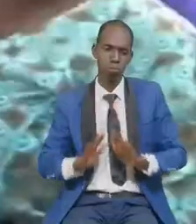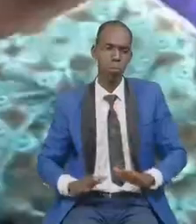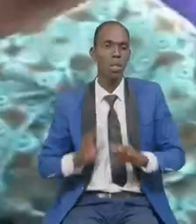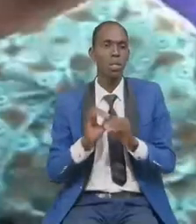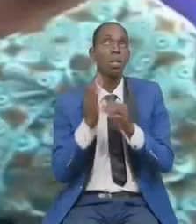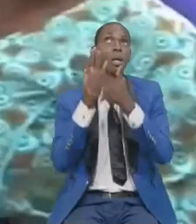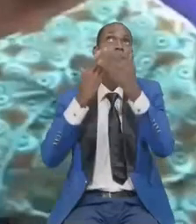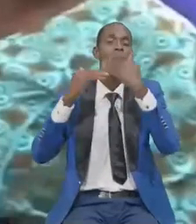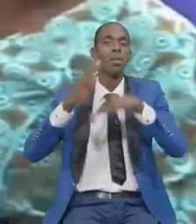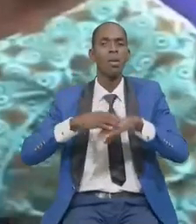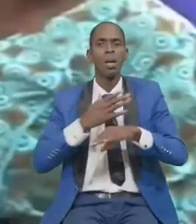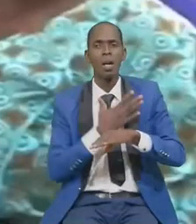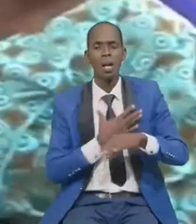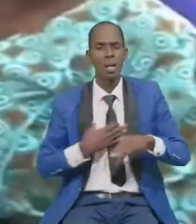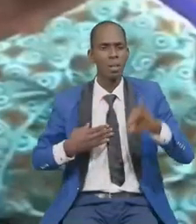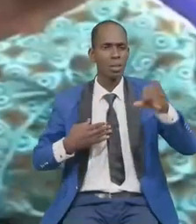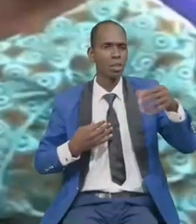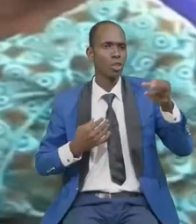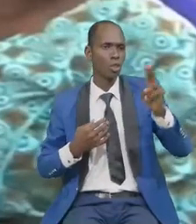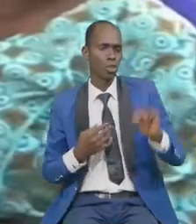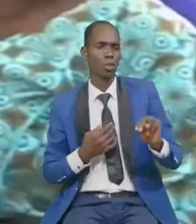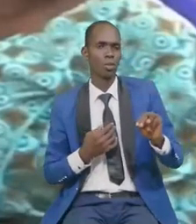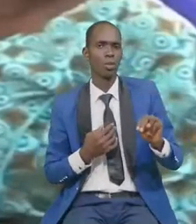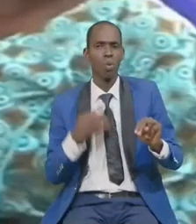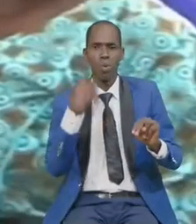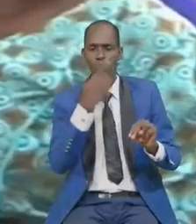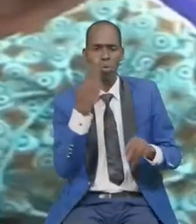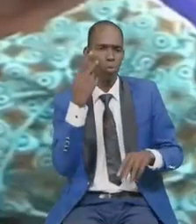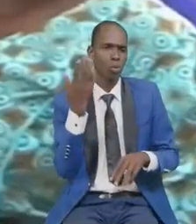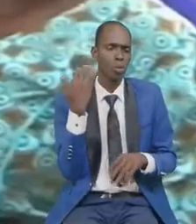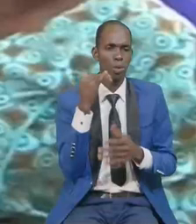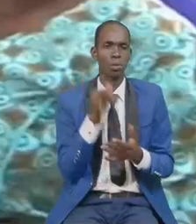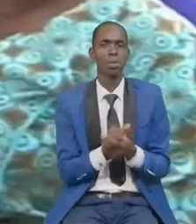Et Jean le bien-aimé, qui a vu cela,